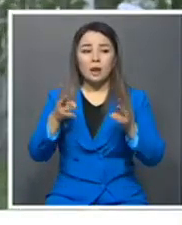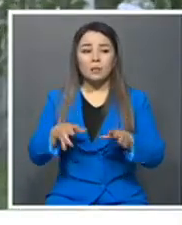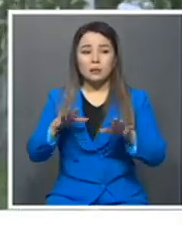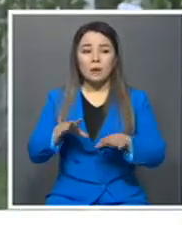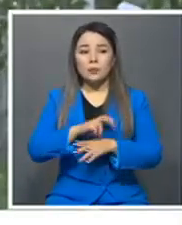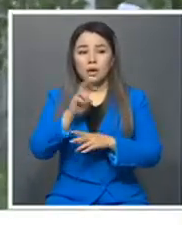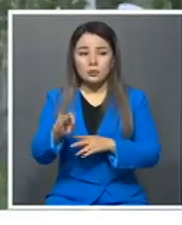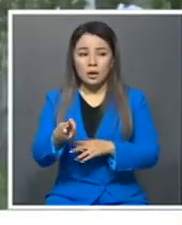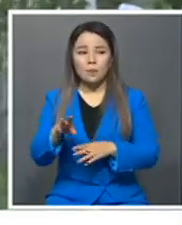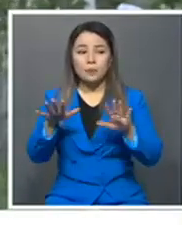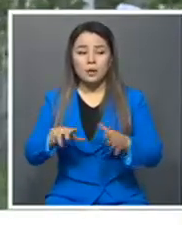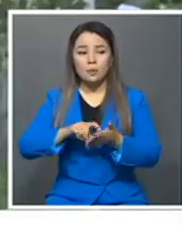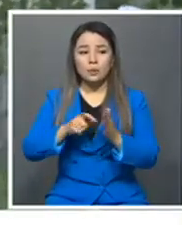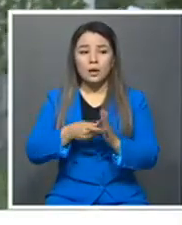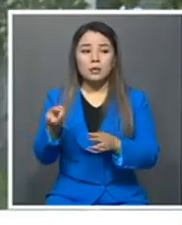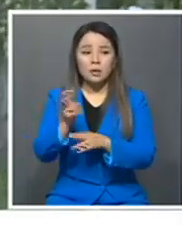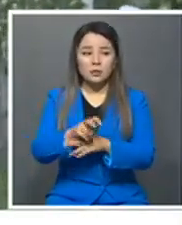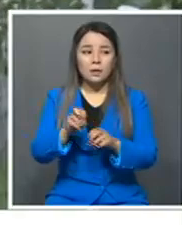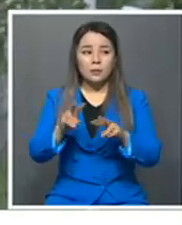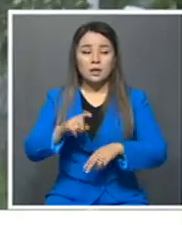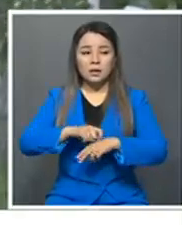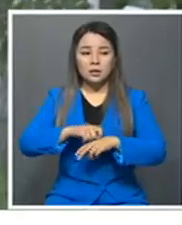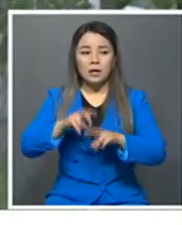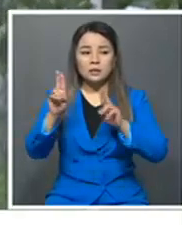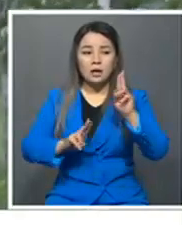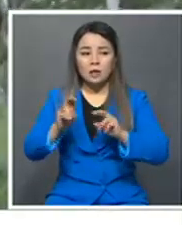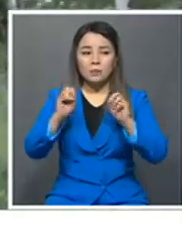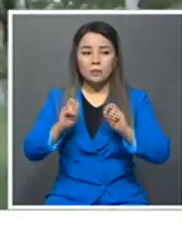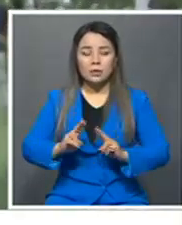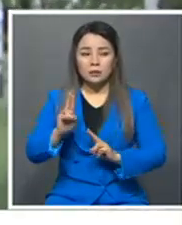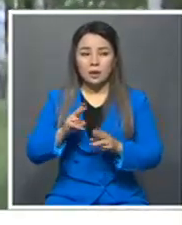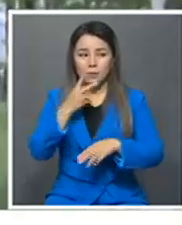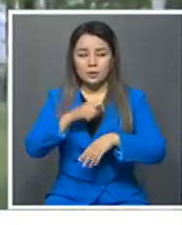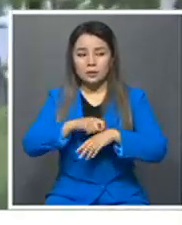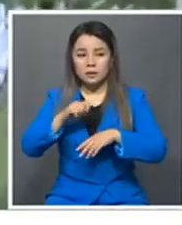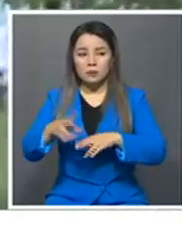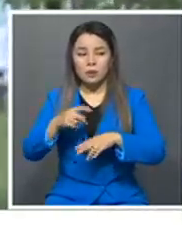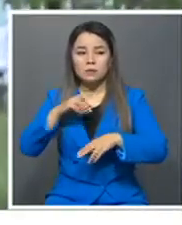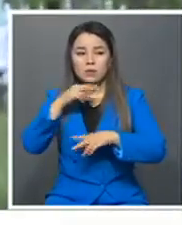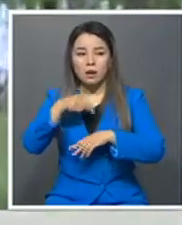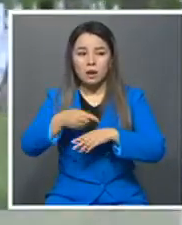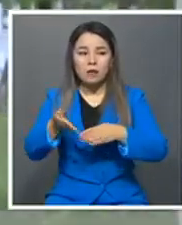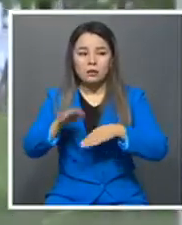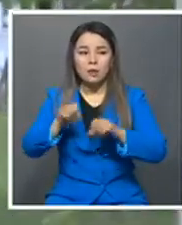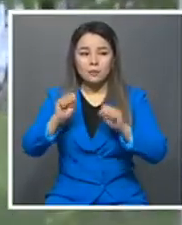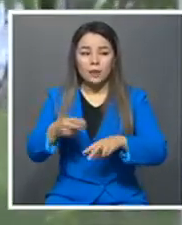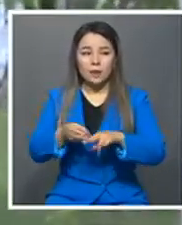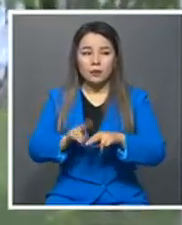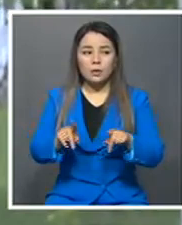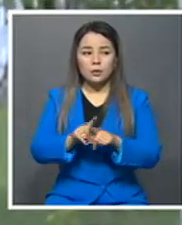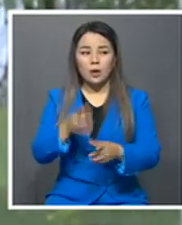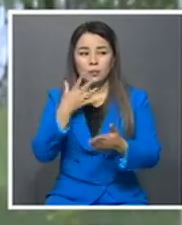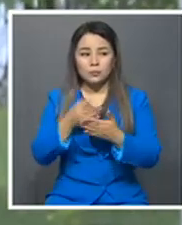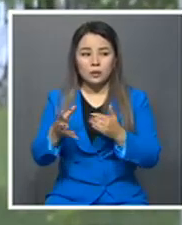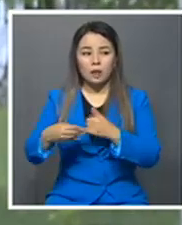травматологиялық пунктке жүгіну керек, оның өзінің кенені алып тастаудың өзінің арнайы схемасы бар, сол бойынша ол алып тастау керек. Осының кезекті